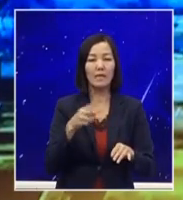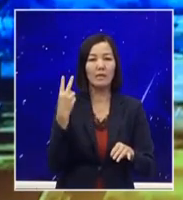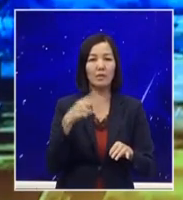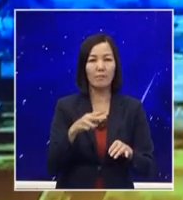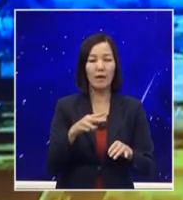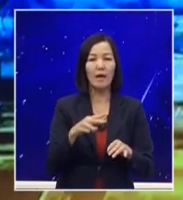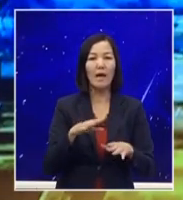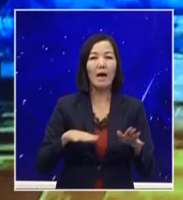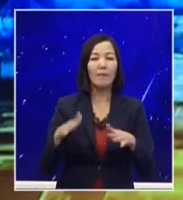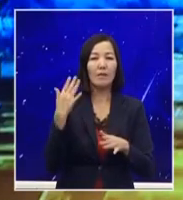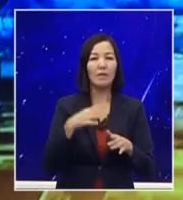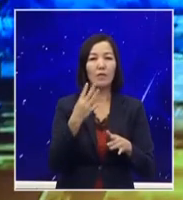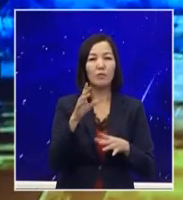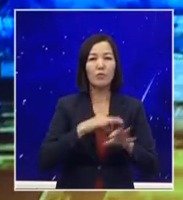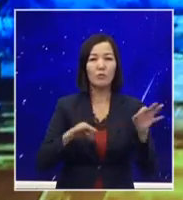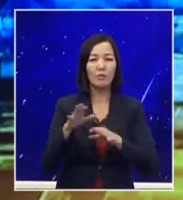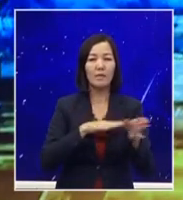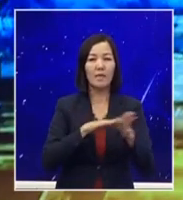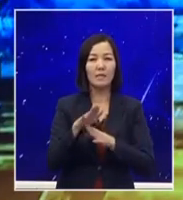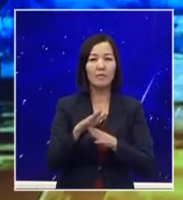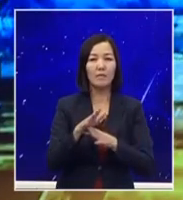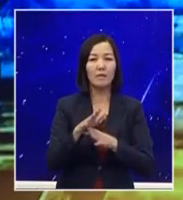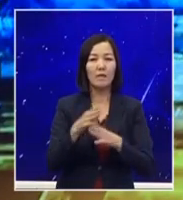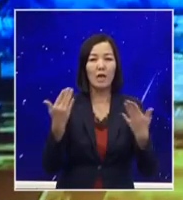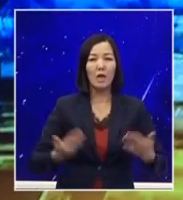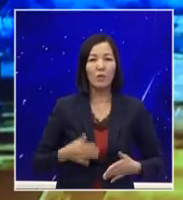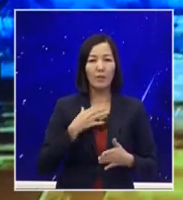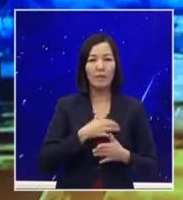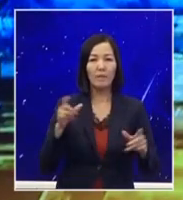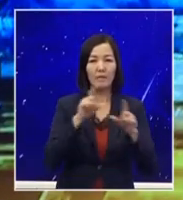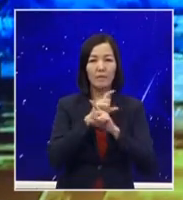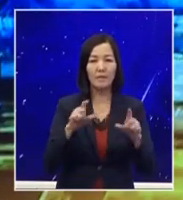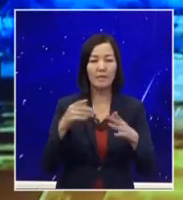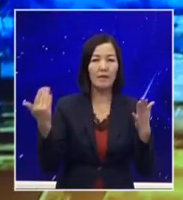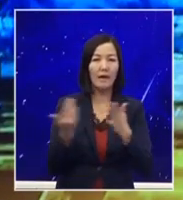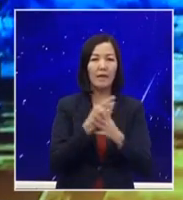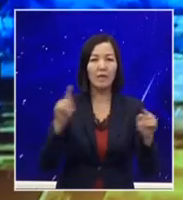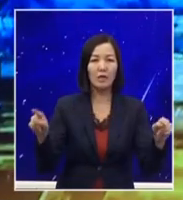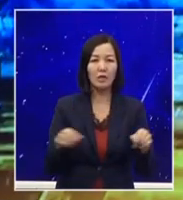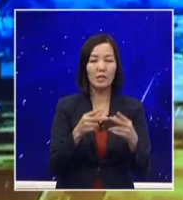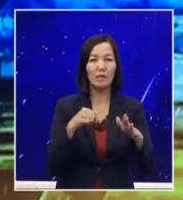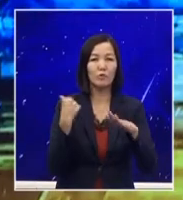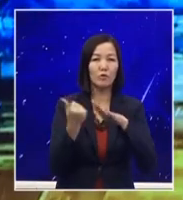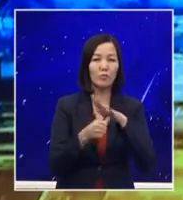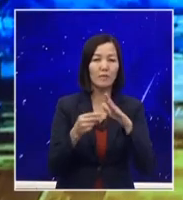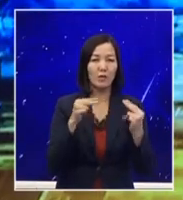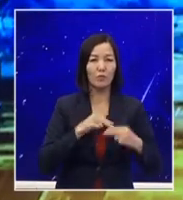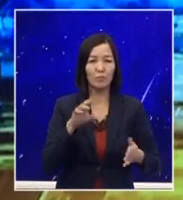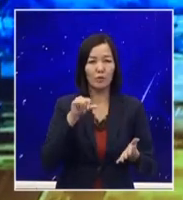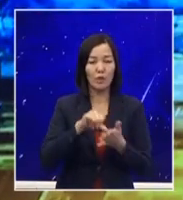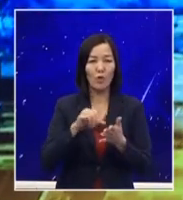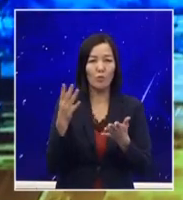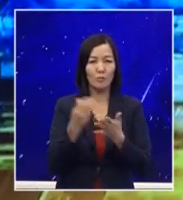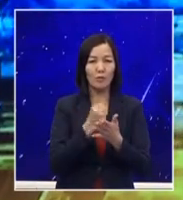2020. Аймақта 54 жоба іске асып жатыр. Дені әлеуметтік маңызы бар нысандар. Қайта жанданып, жұмыссыздар екі қолға бір күрек тауып